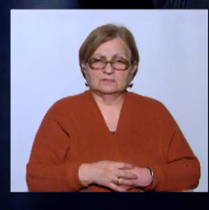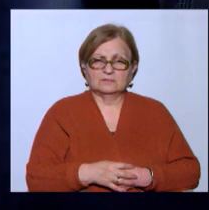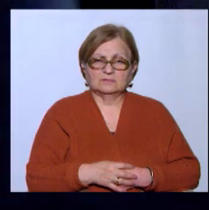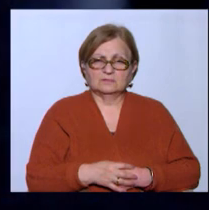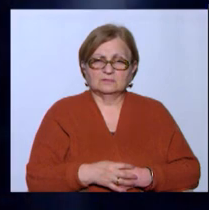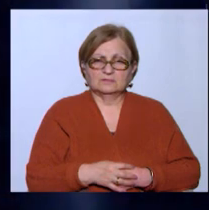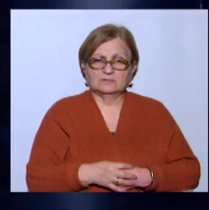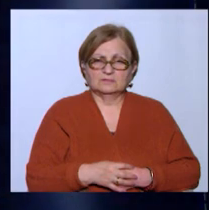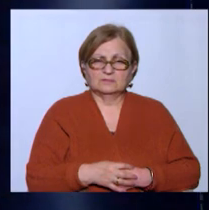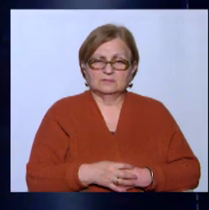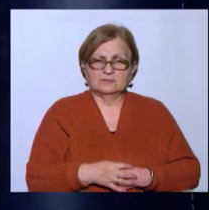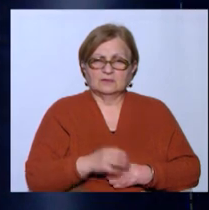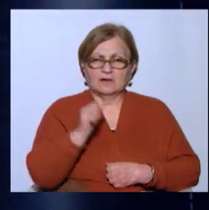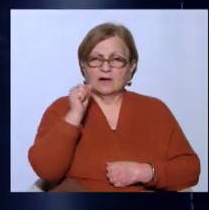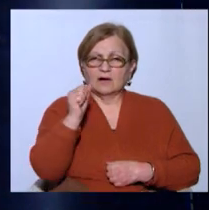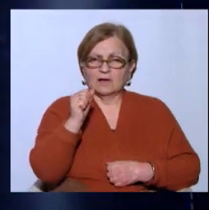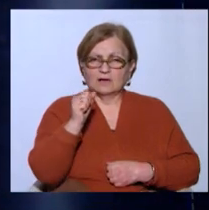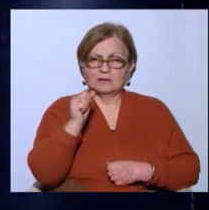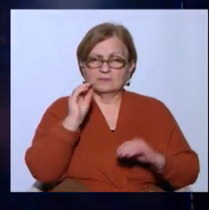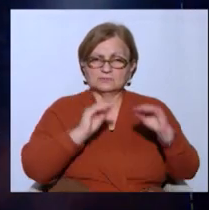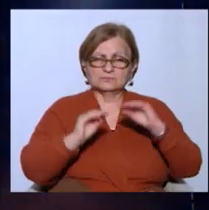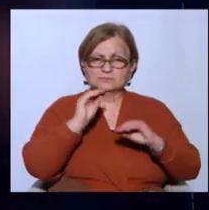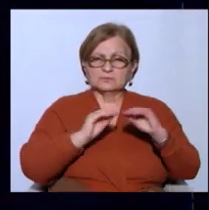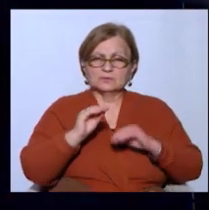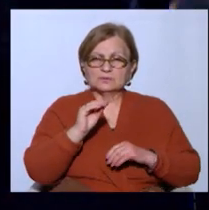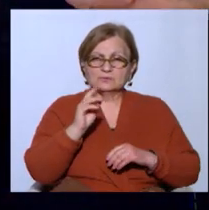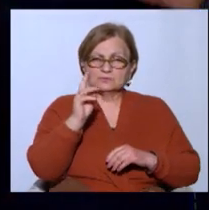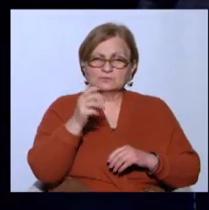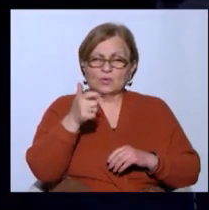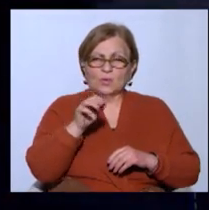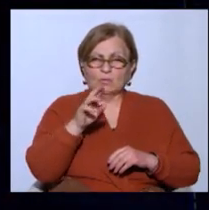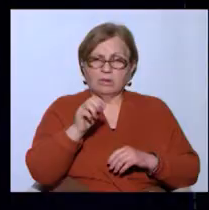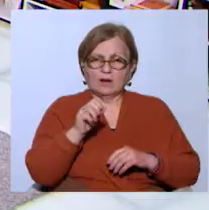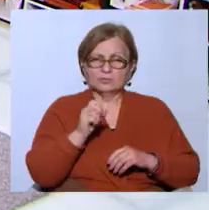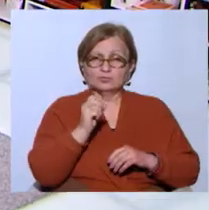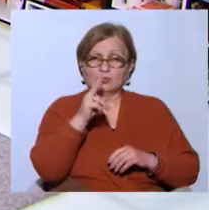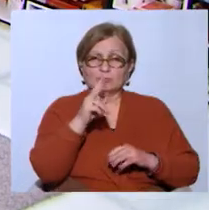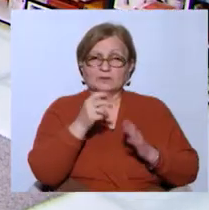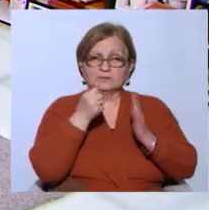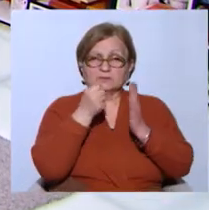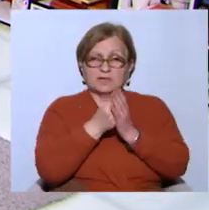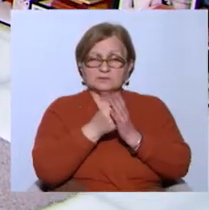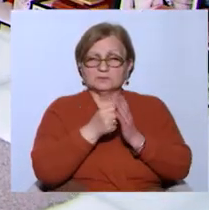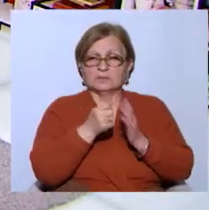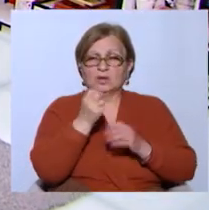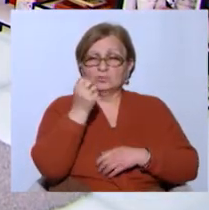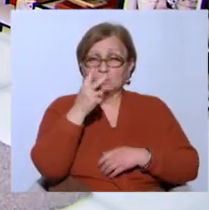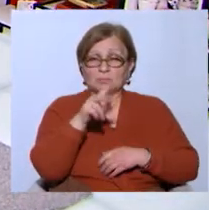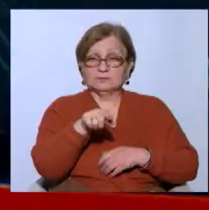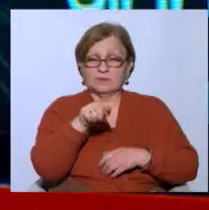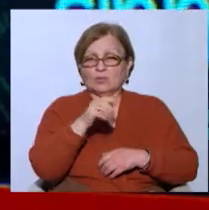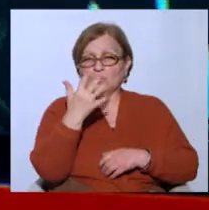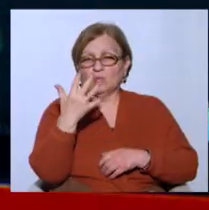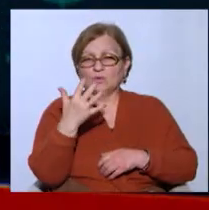აწყობა 12-დან 5-ის და დავაკვირდეთ 12-დან 5 ჩვენ გვაქვს 5 მამრავლი. რადგან